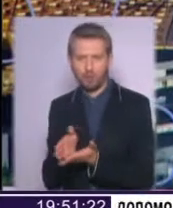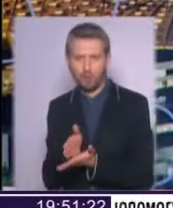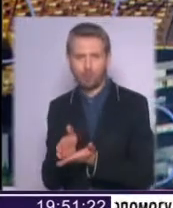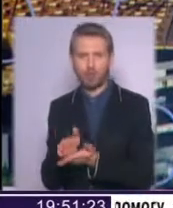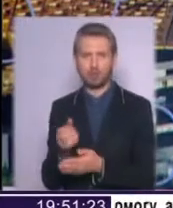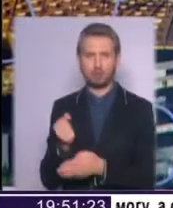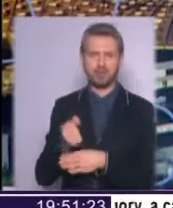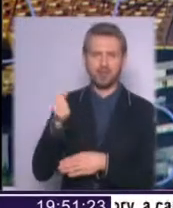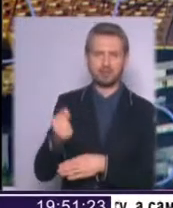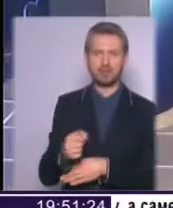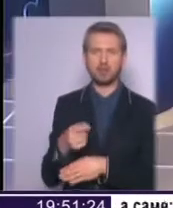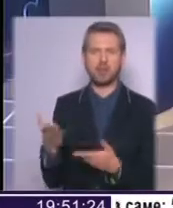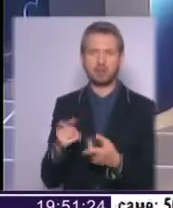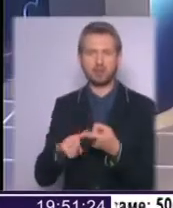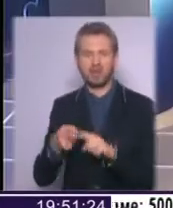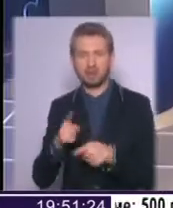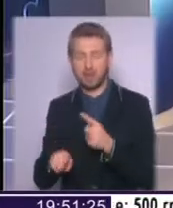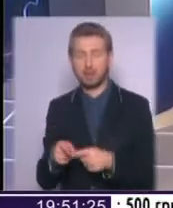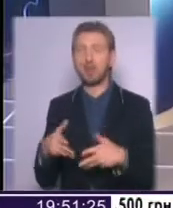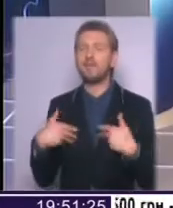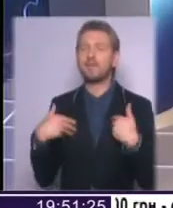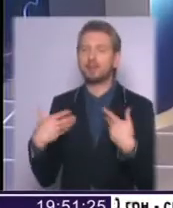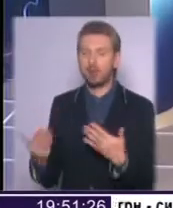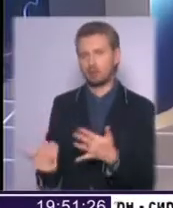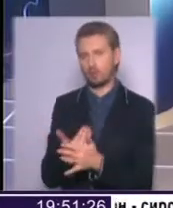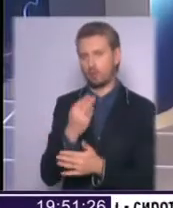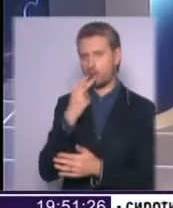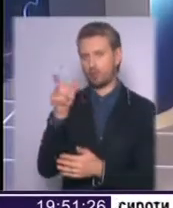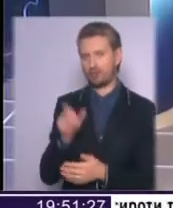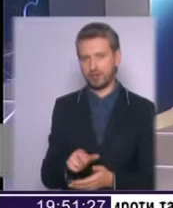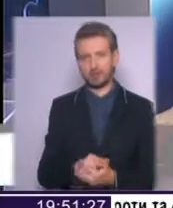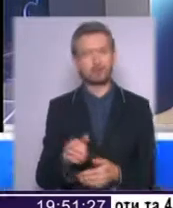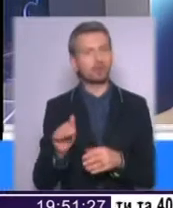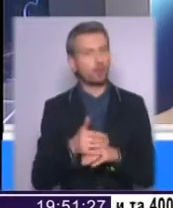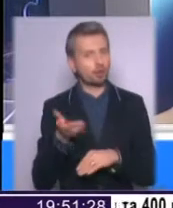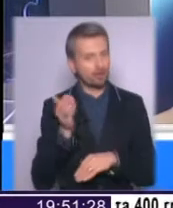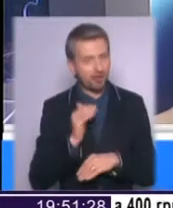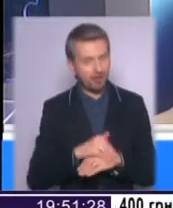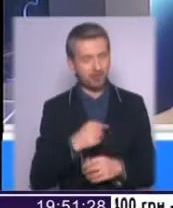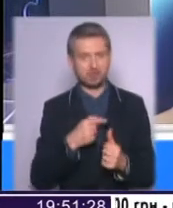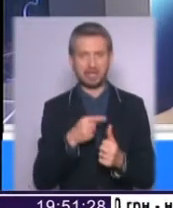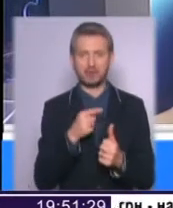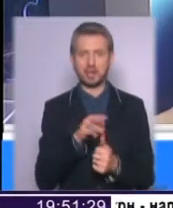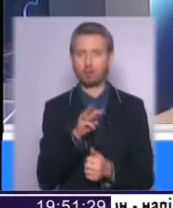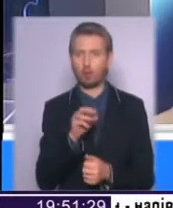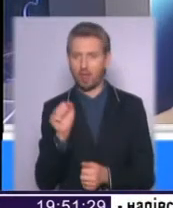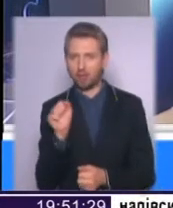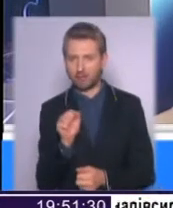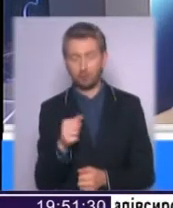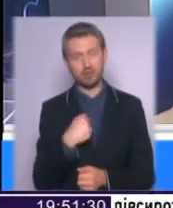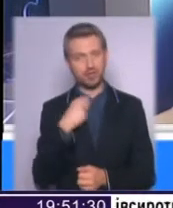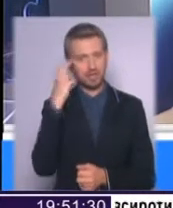призначатися за якимись зв'язками. Ми вас вітаємо, говоріть, будь ласка. Добрий вечір. Добрий. Звати Микола Андрійович, я з